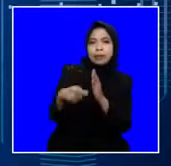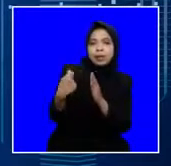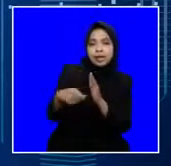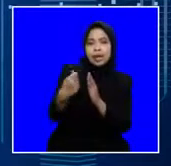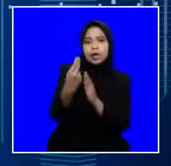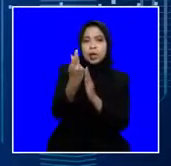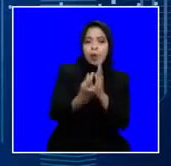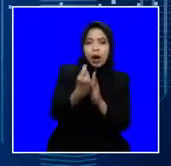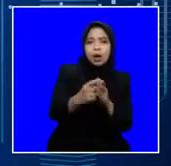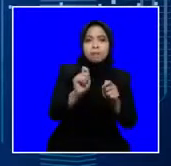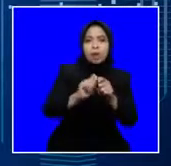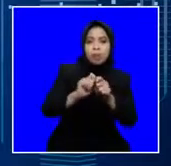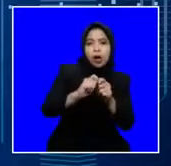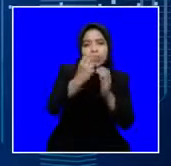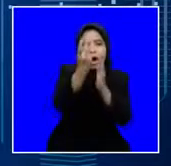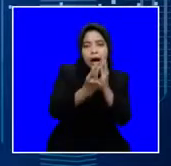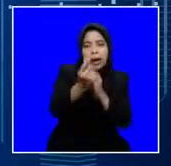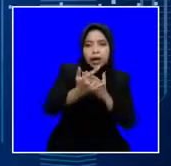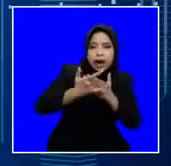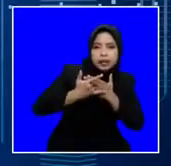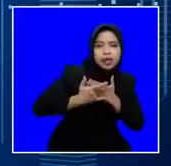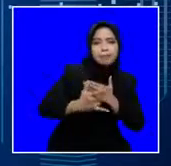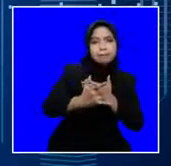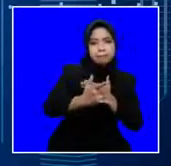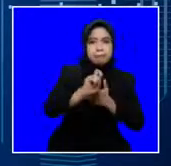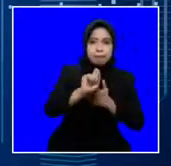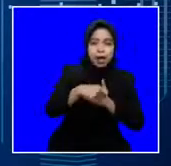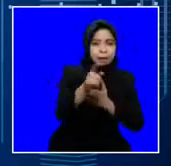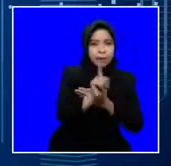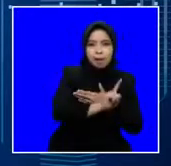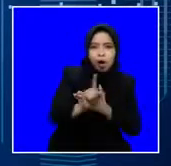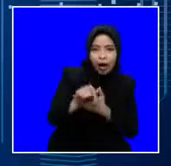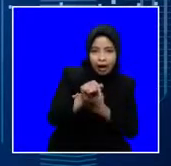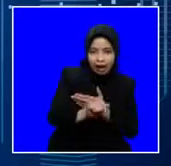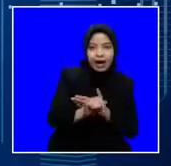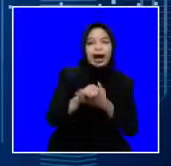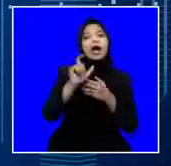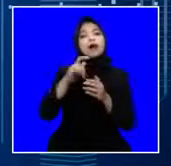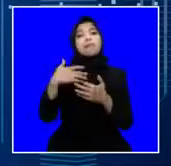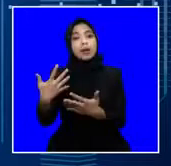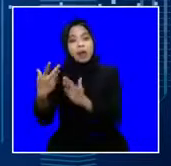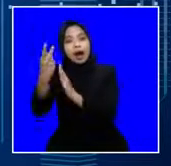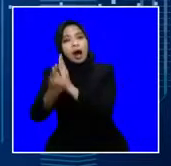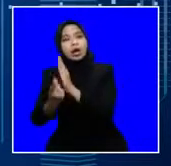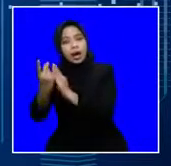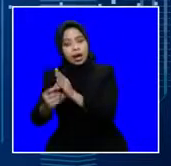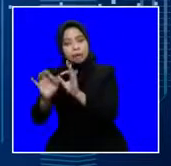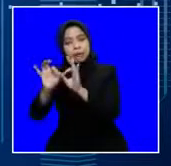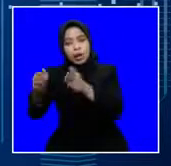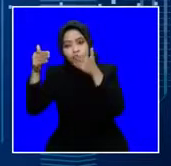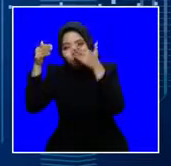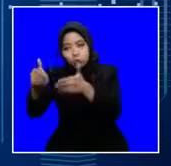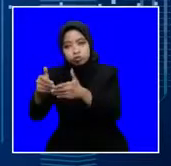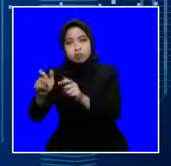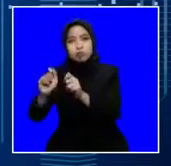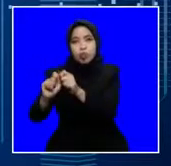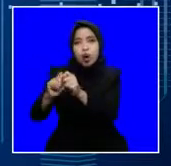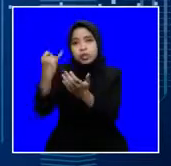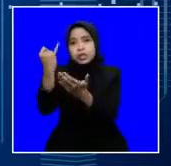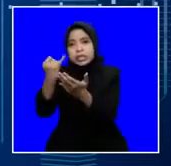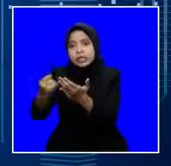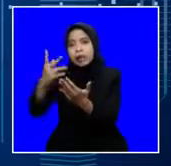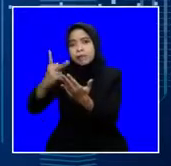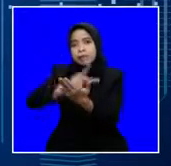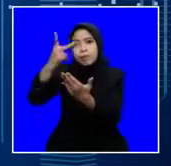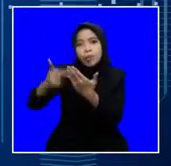abadi. Sehingga pada saat alokasi 20% dari anggaran pendidikan ini betul-betul bisa didesain dengan program